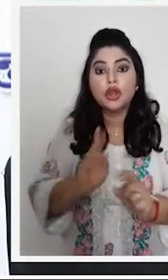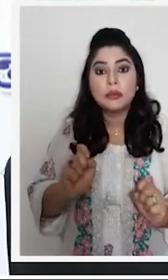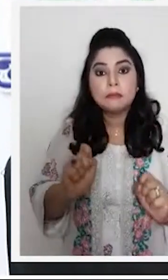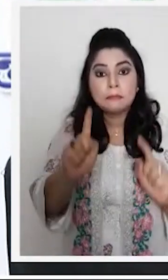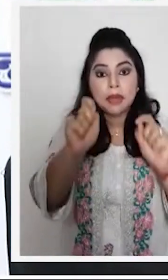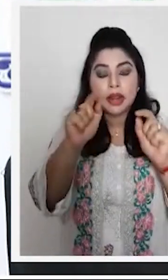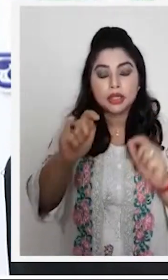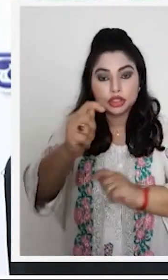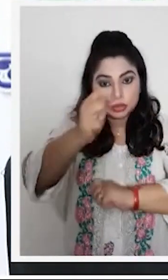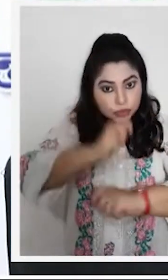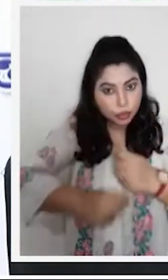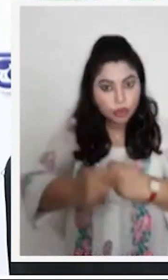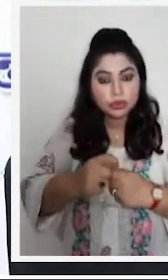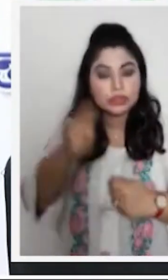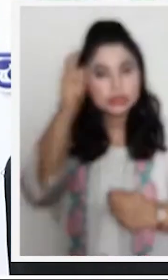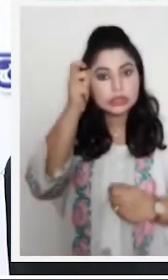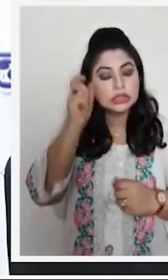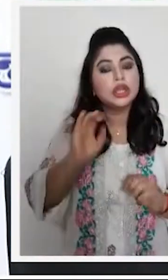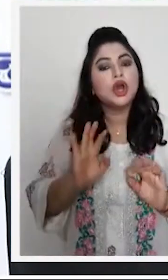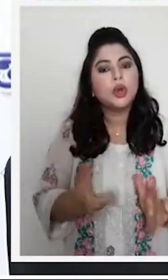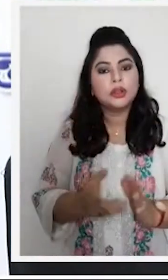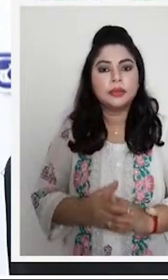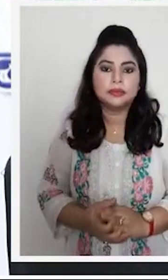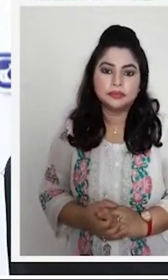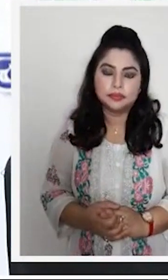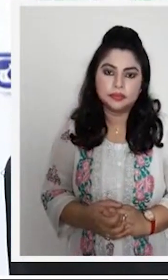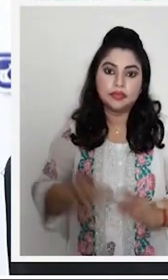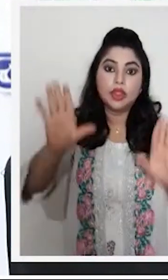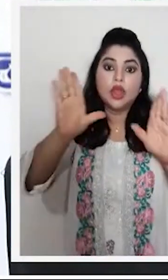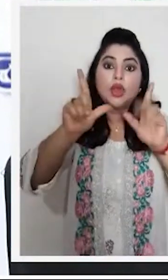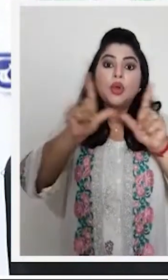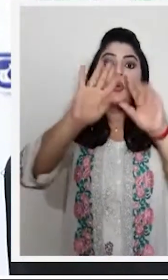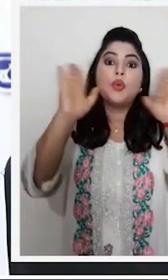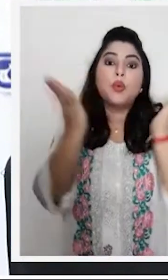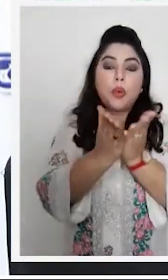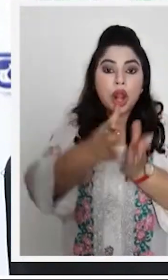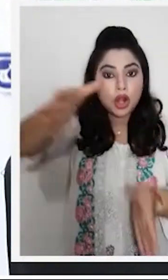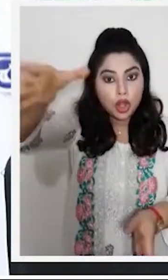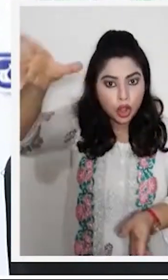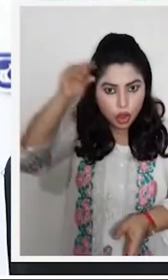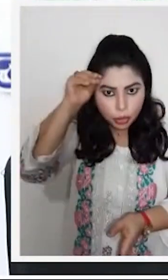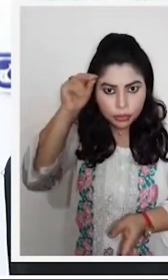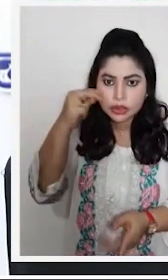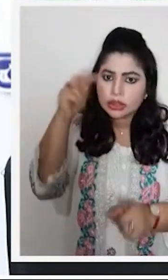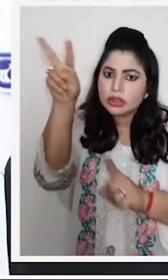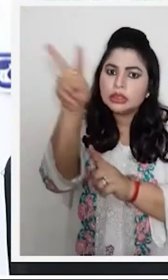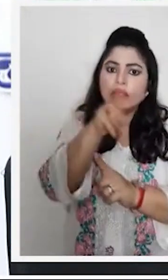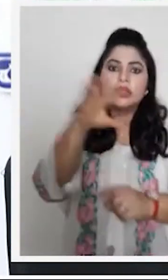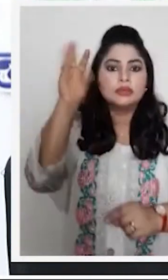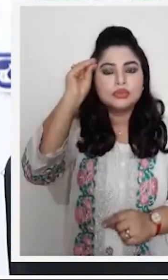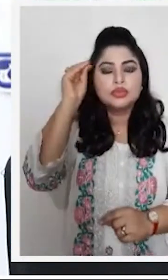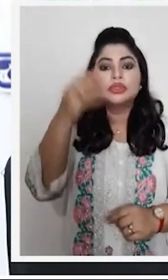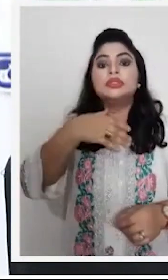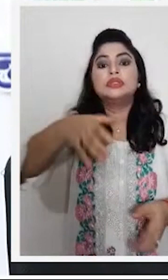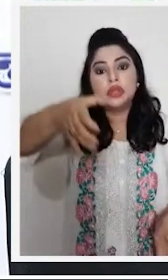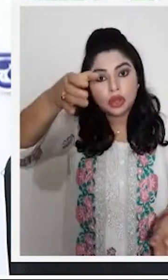কেসও শনাক্ত হবে, সেক্ষেত্রে সংক্রমিত ব্যক্তির সংখ্যা পরিবর্তন দৃষ্টিগোচর নাও হতে পারে।